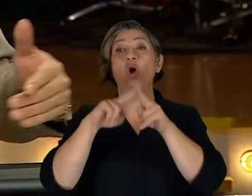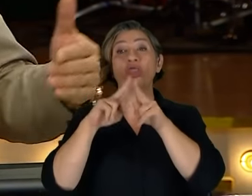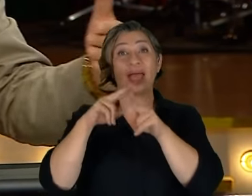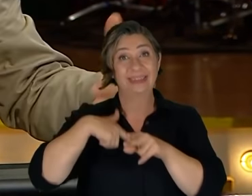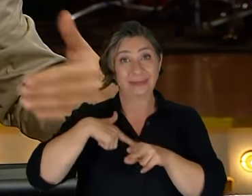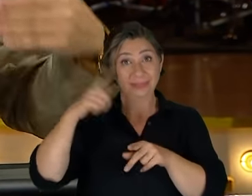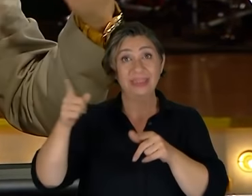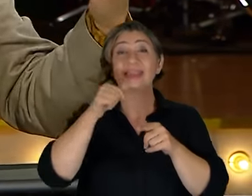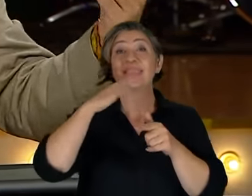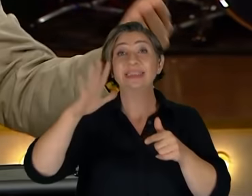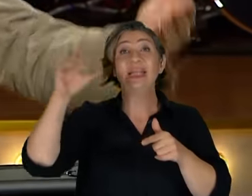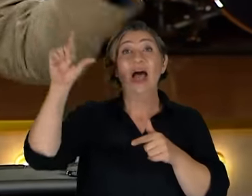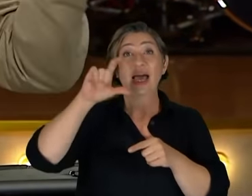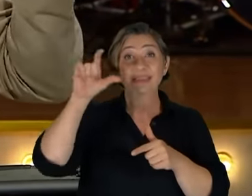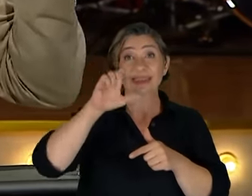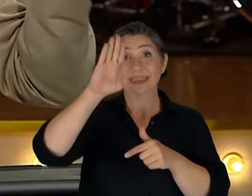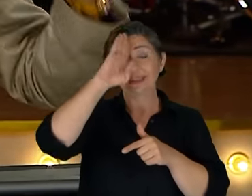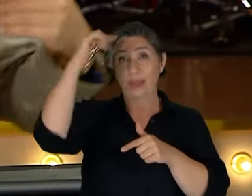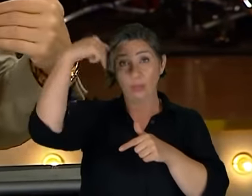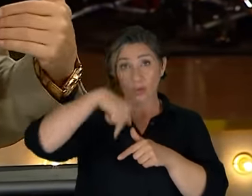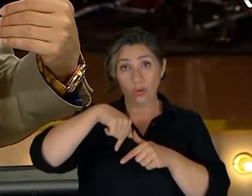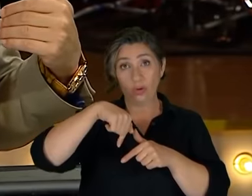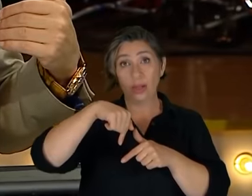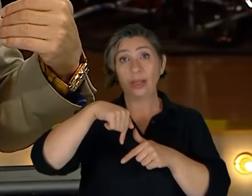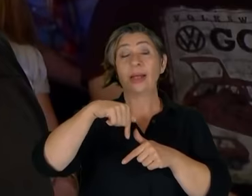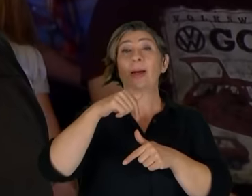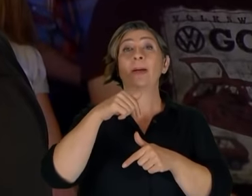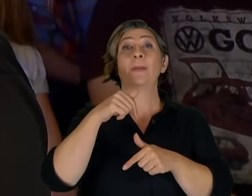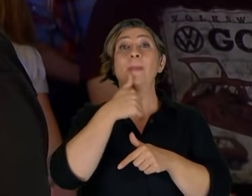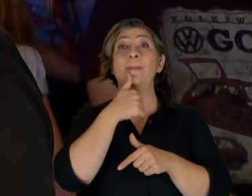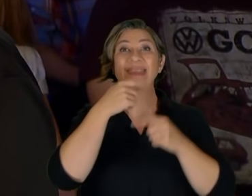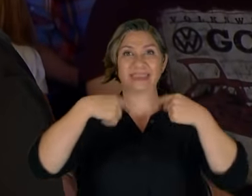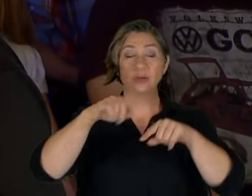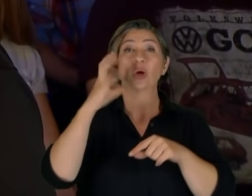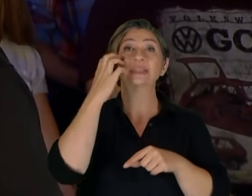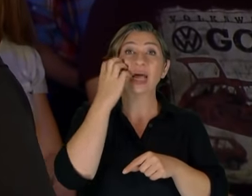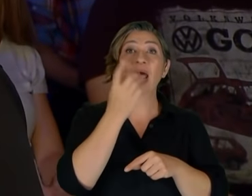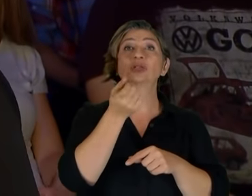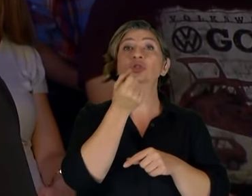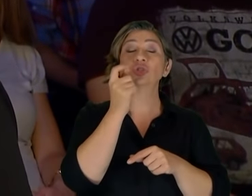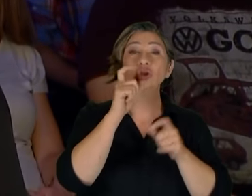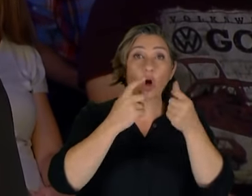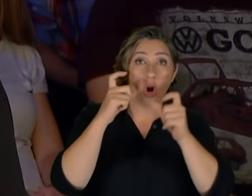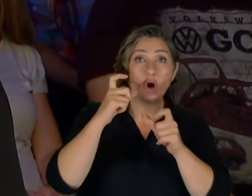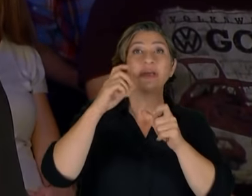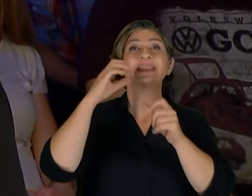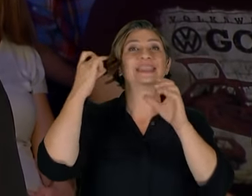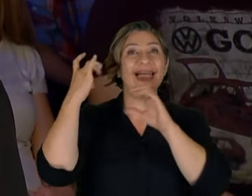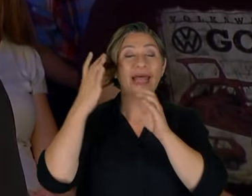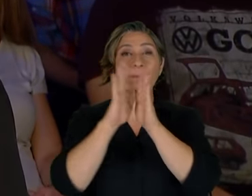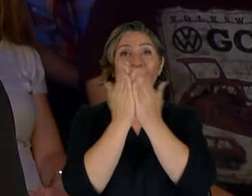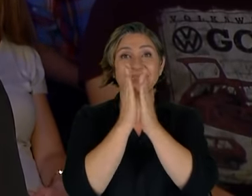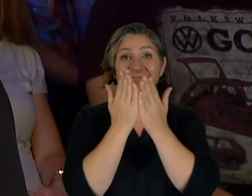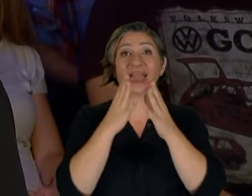Konak. Sonra Denizli Aydın. Sonra İstanbul Baba Sahne'de. Sonra Sakarya Çorlu Tekirdağ Mersin Kültür